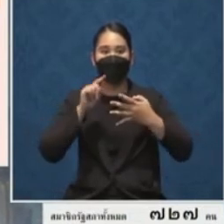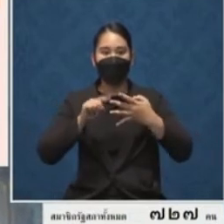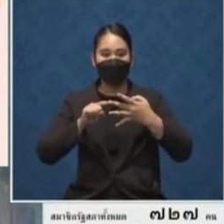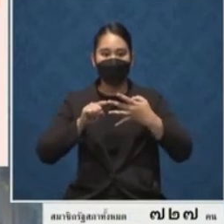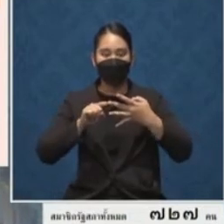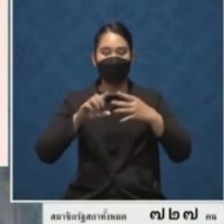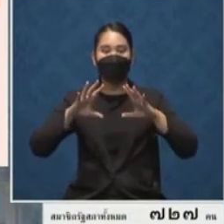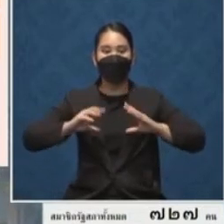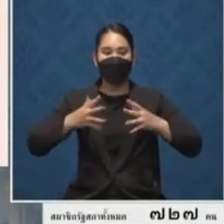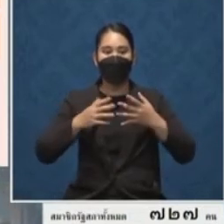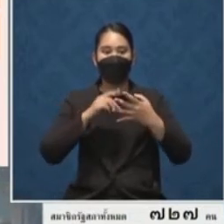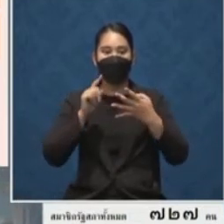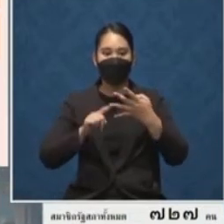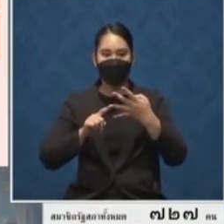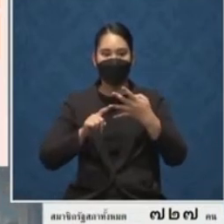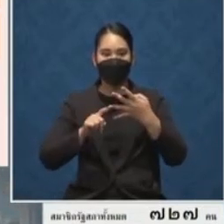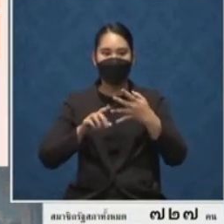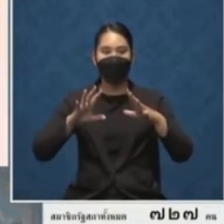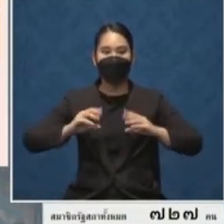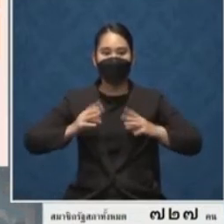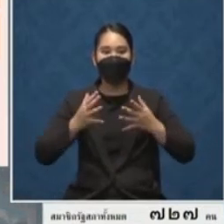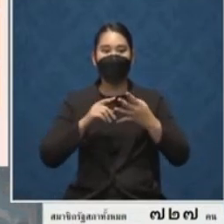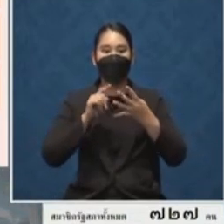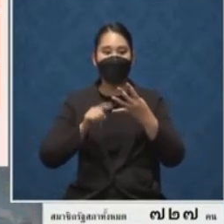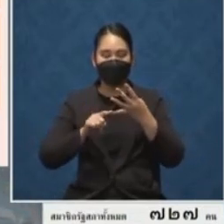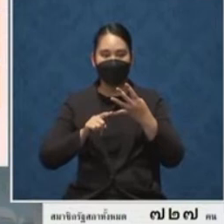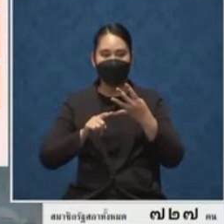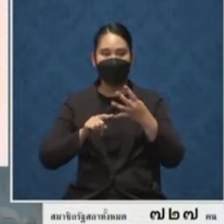3ไม่รับหลักการและ4ไม่รับหลักการครับ